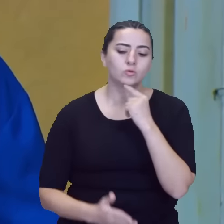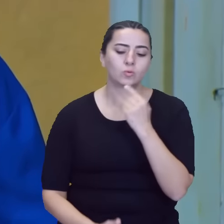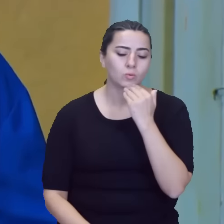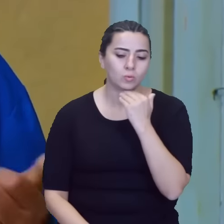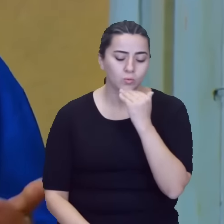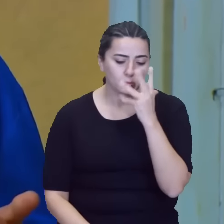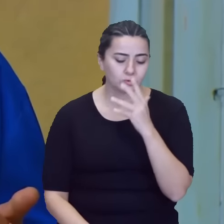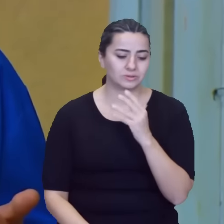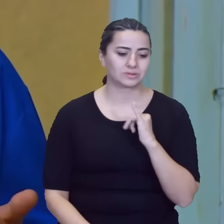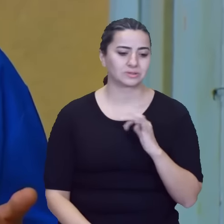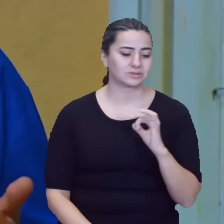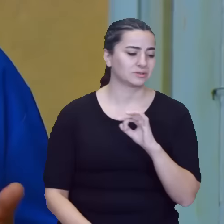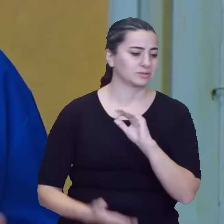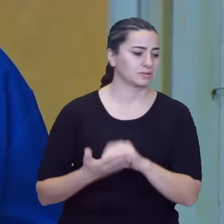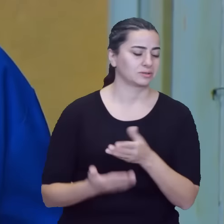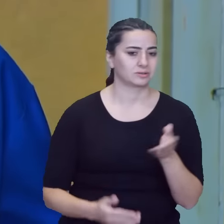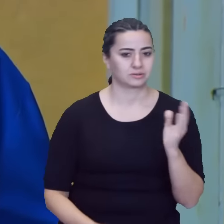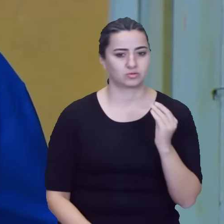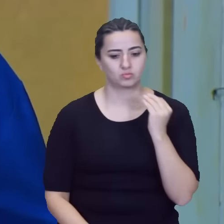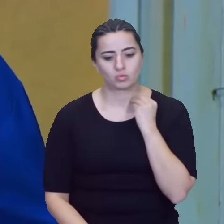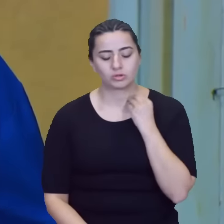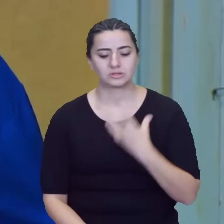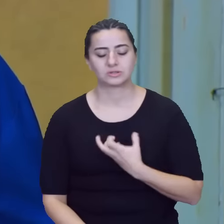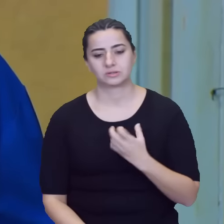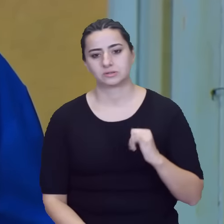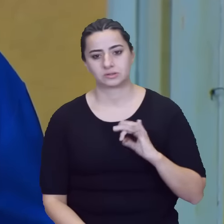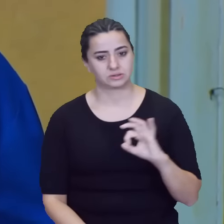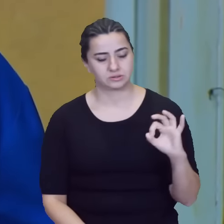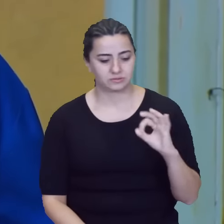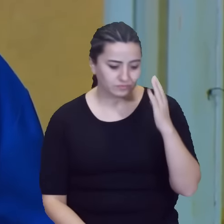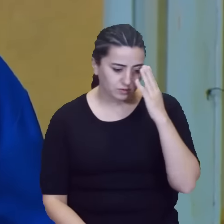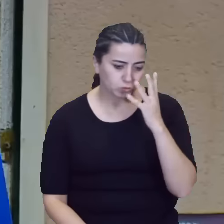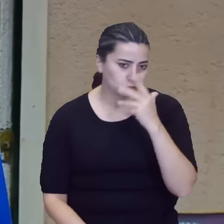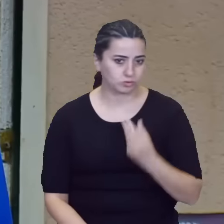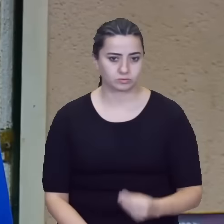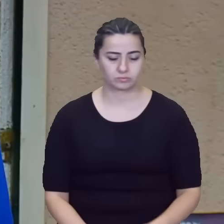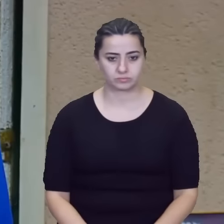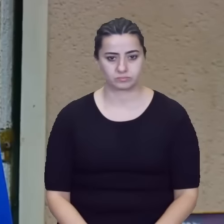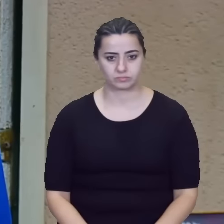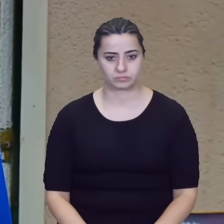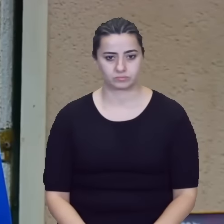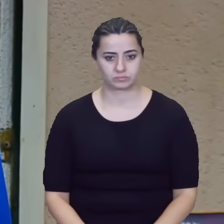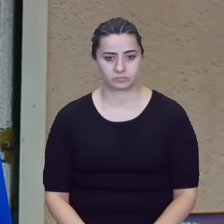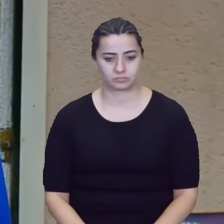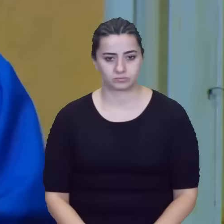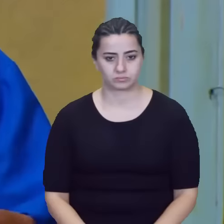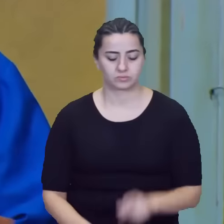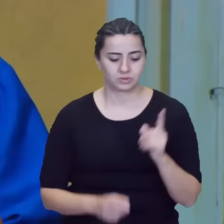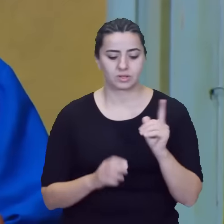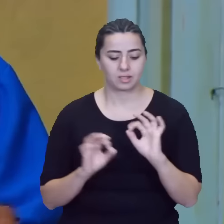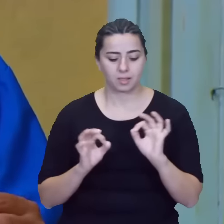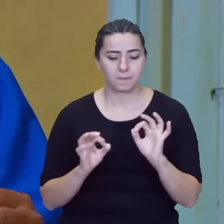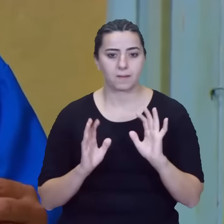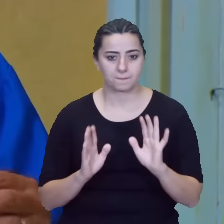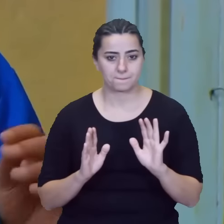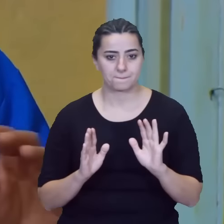mı? Niye? Çünkü borç yiğide kamçıysa fakire de utanç. Şimdi sen tartacaksın, sana tamam gibi